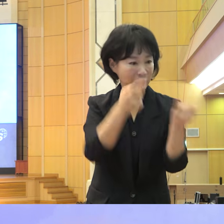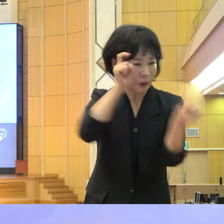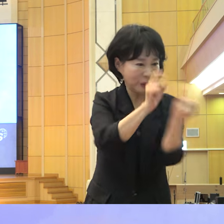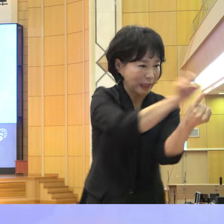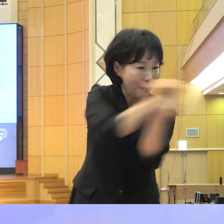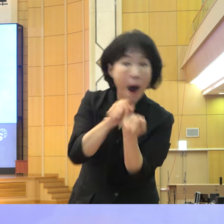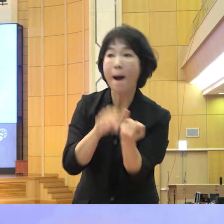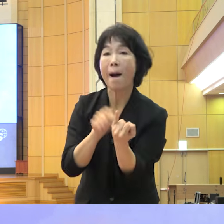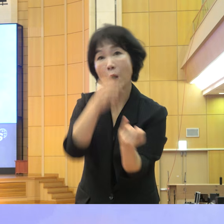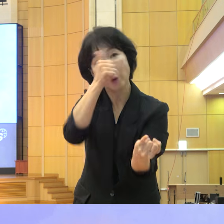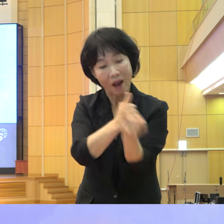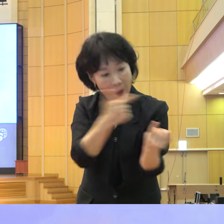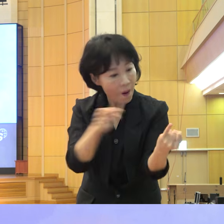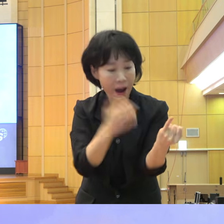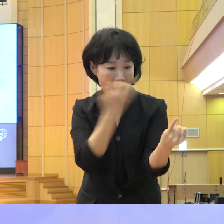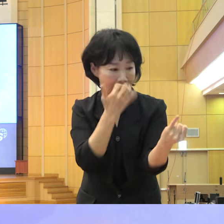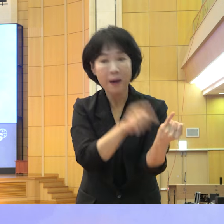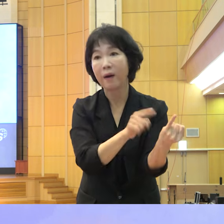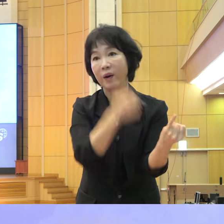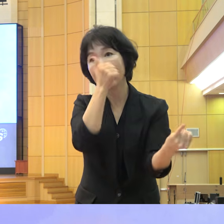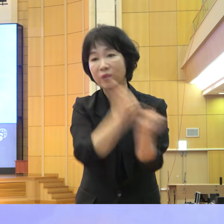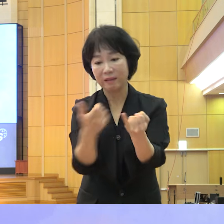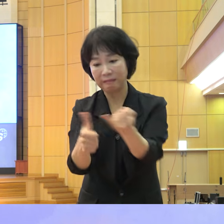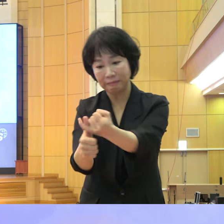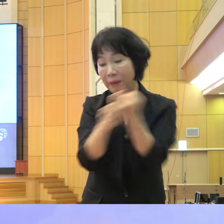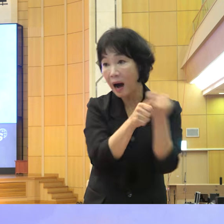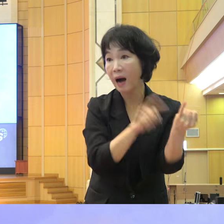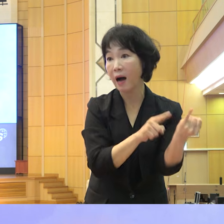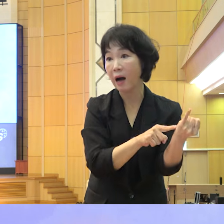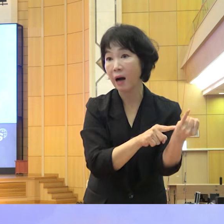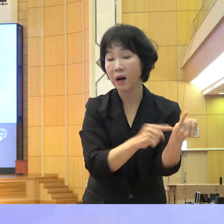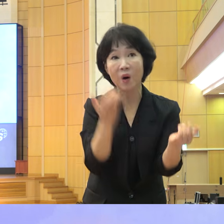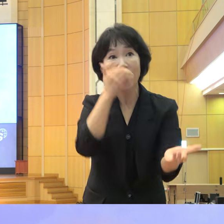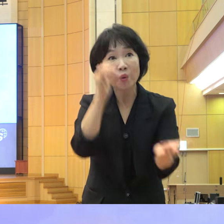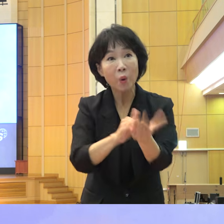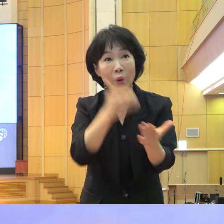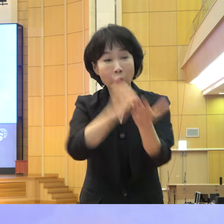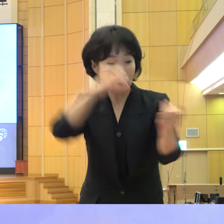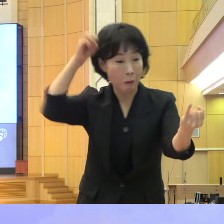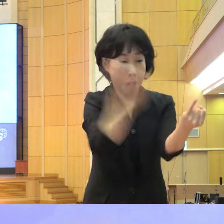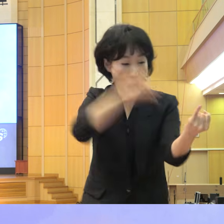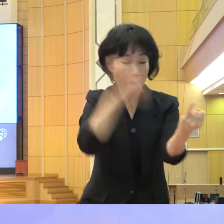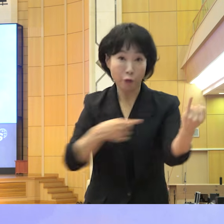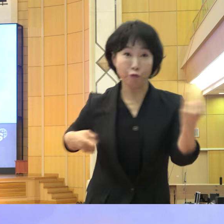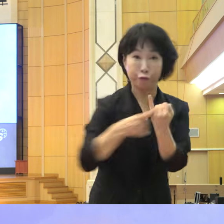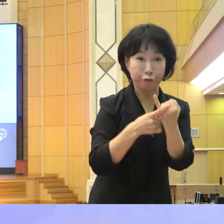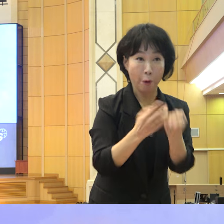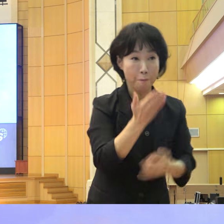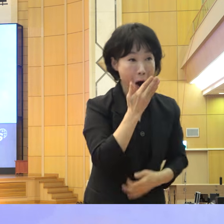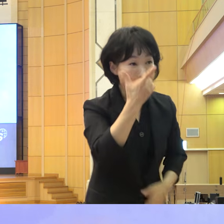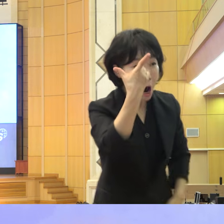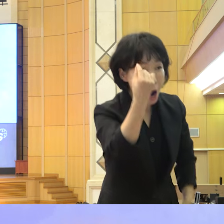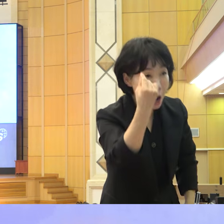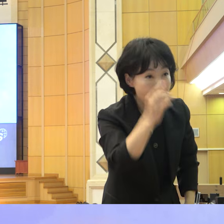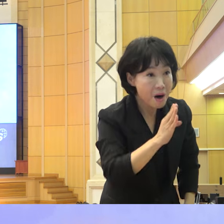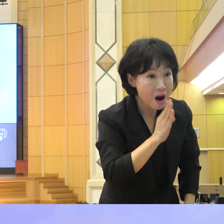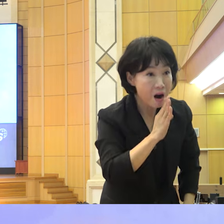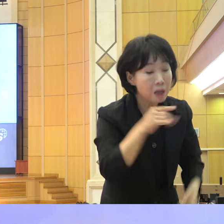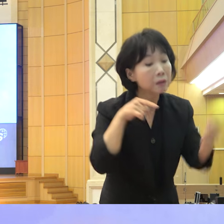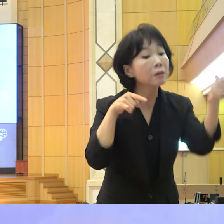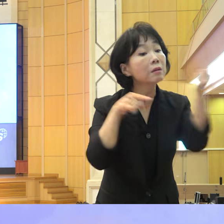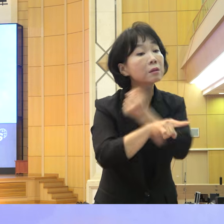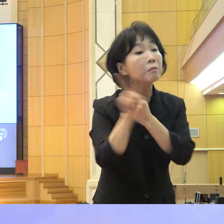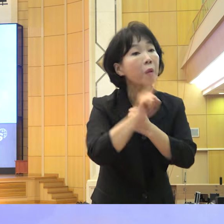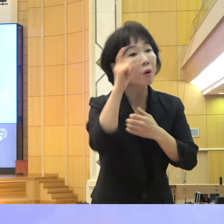율법의 말씀에 이러한 자를 돌로 쳐서 죽이라고 하는 이